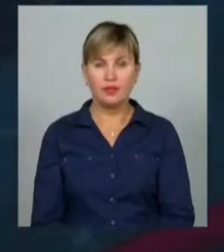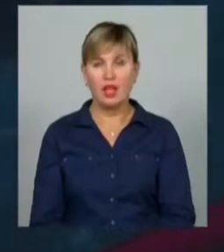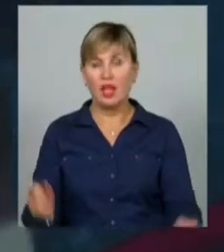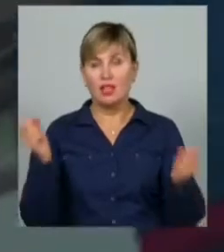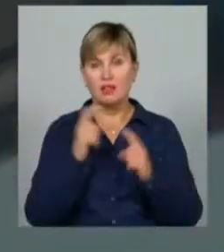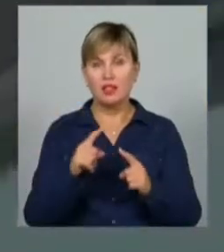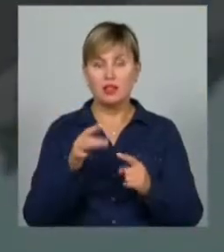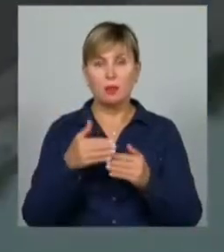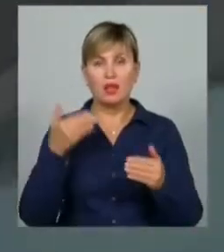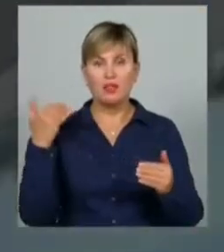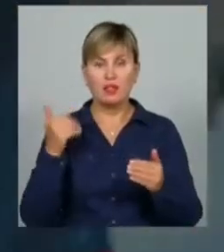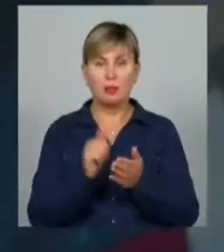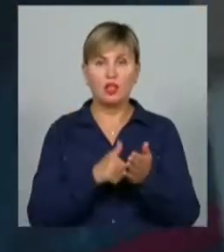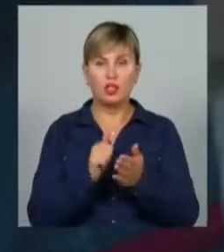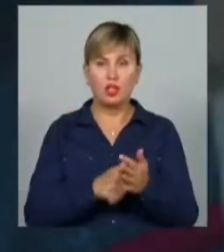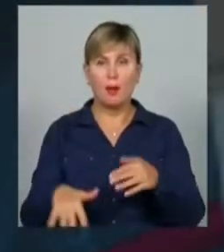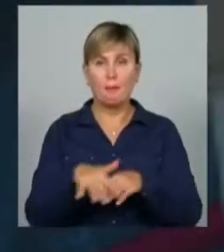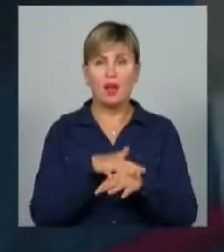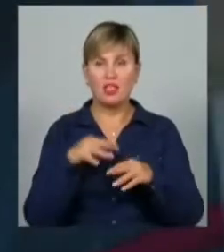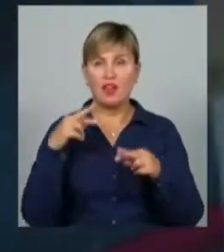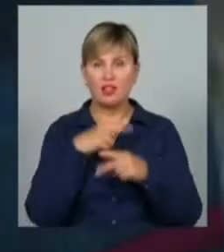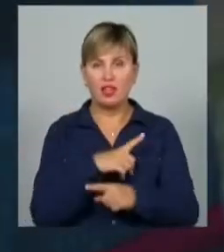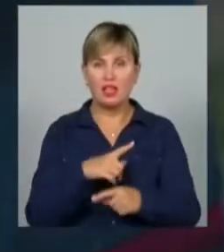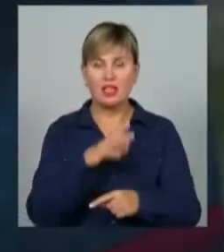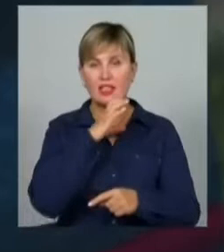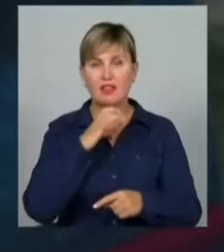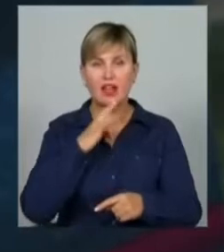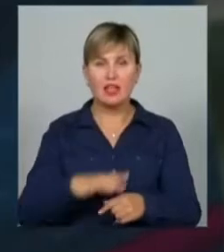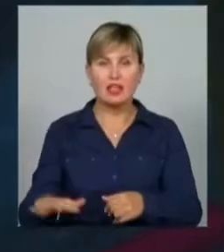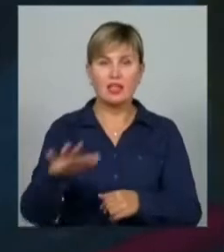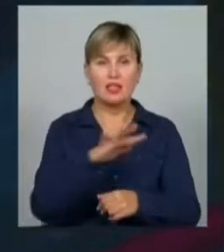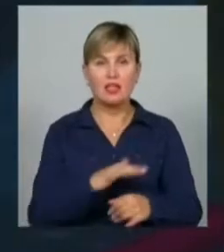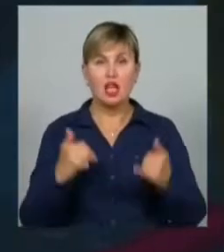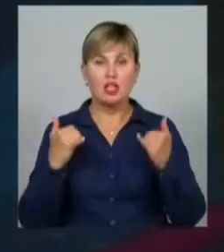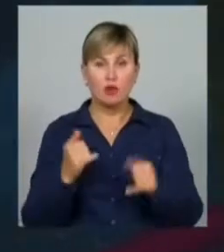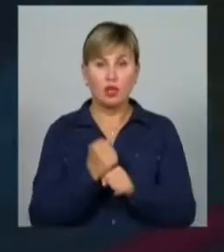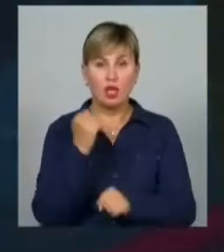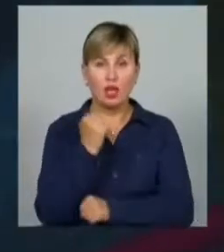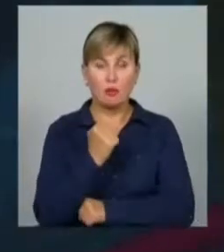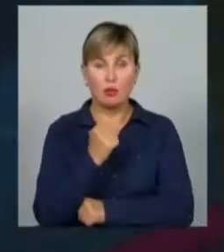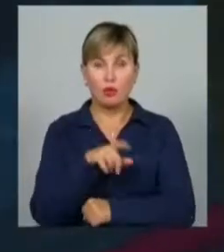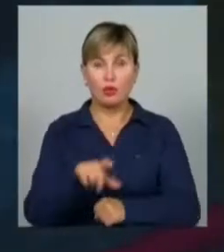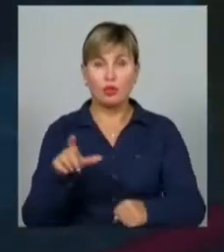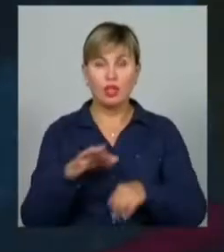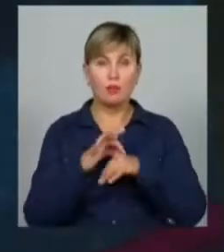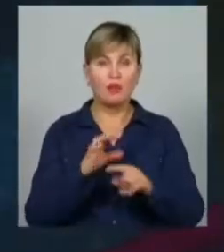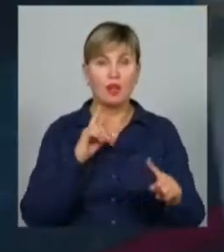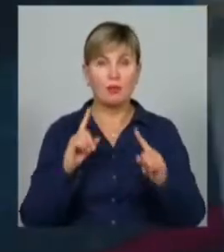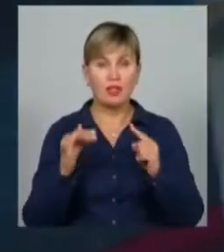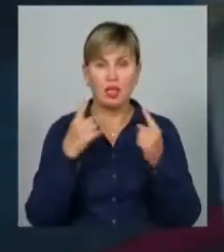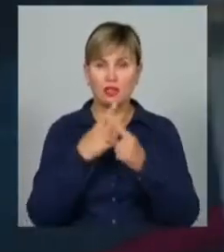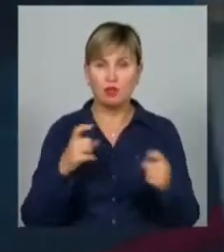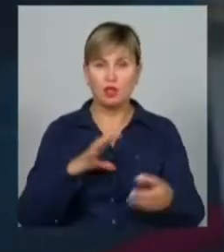Стала известна предварительная причина массового отравления на севере Казахстана. Сегодня работники санэпидемслужбы провели брифинг и